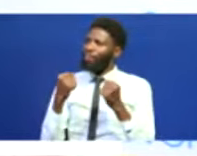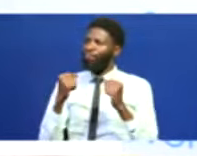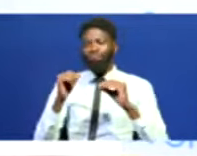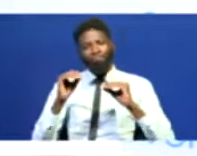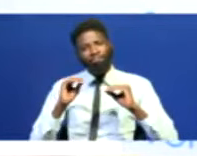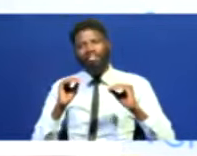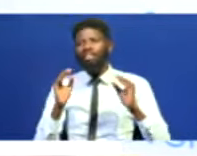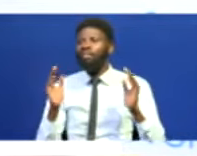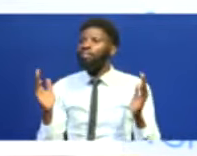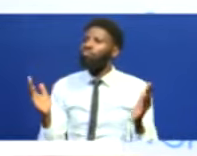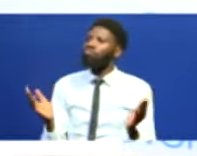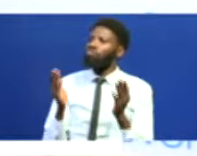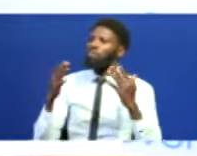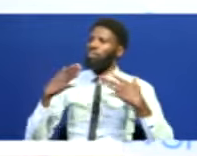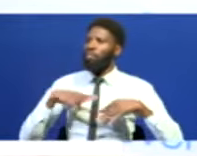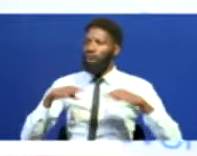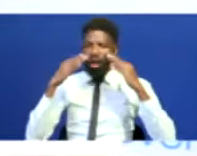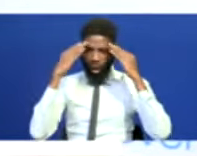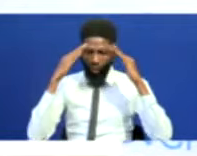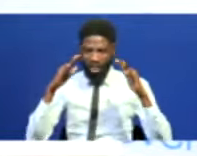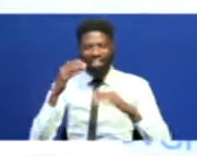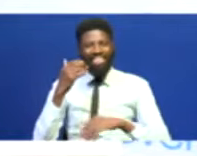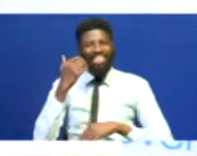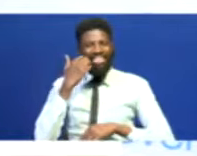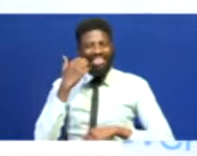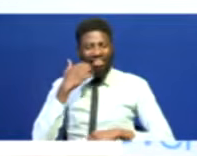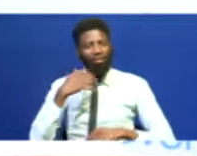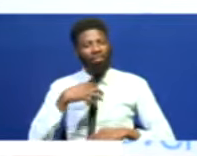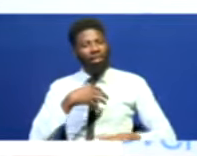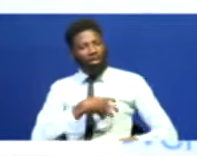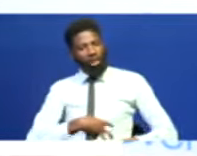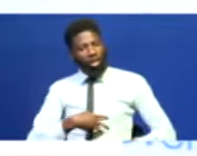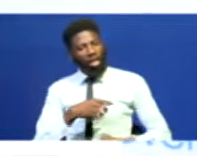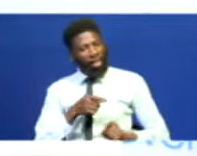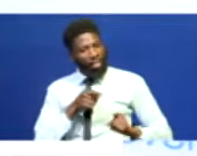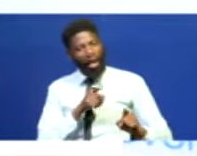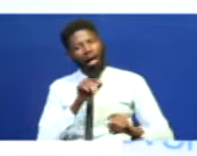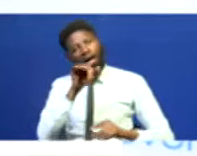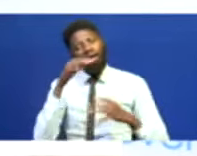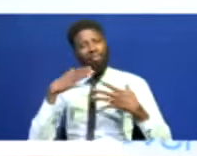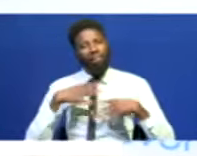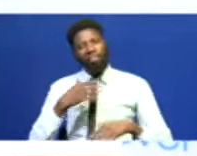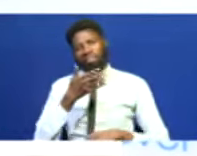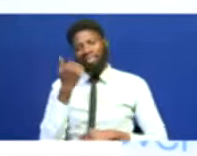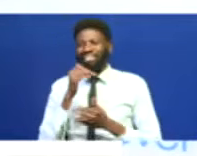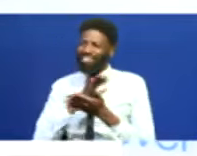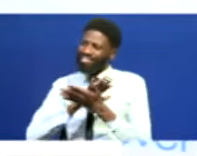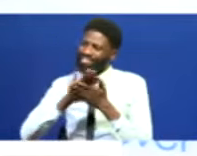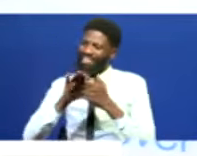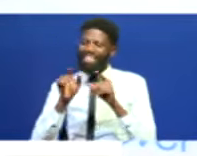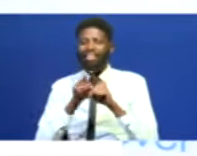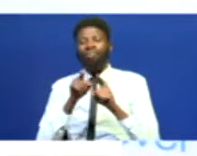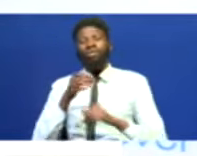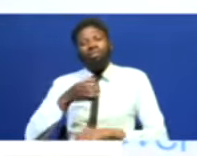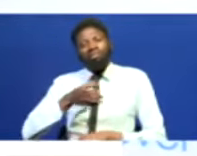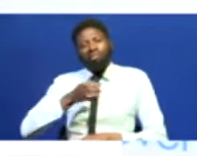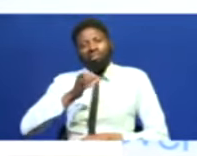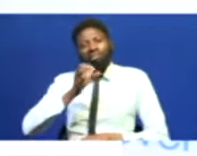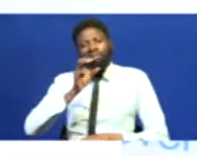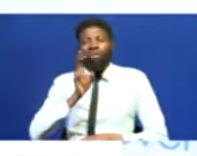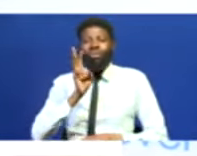wa kipindupindu, anawahimiza kuweza kuzingatia usafi na vilevile kunywa maji safi ili kuzuia